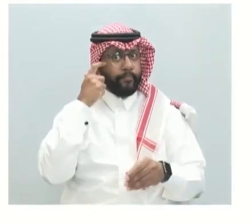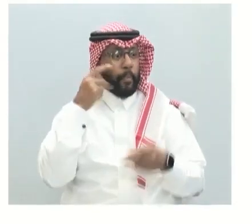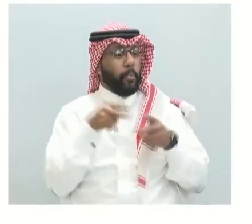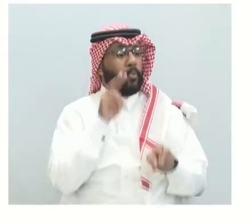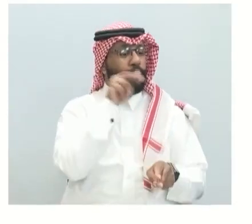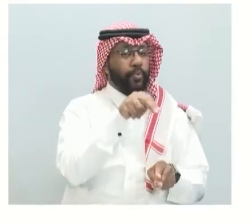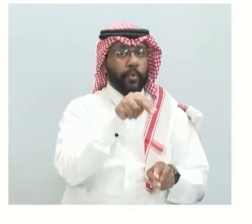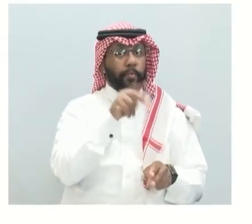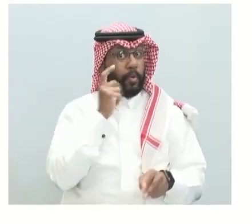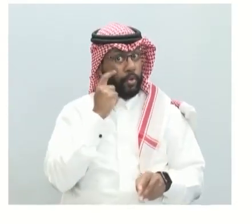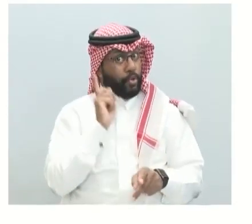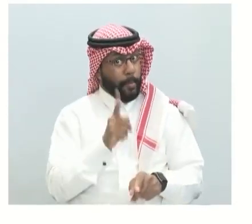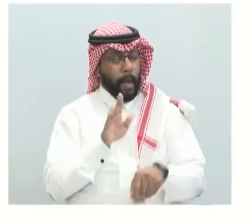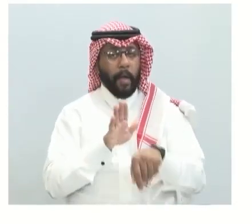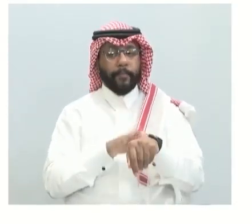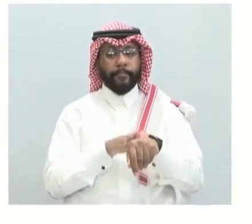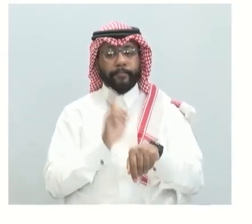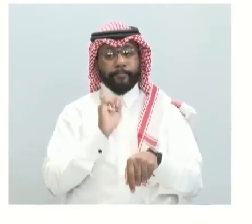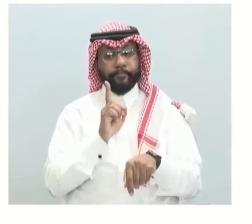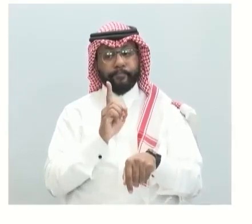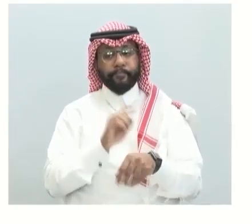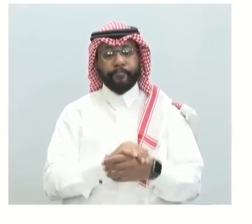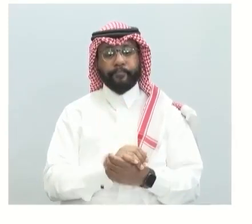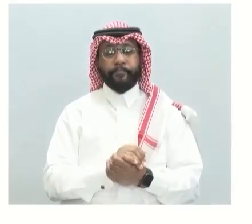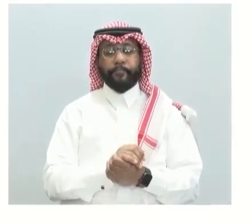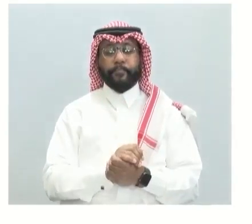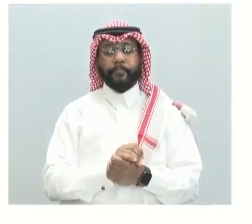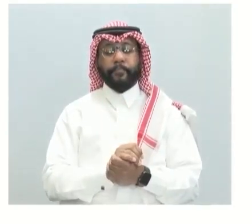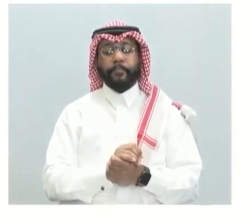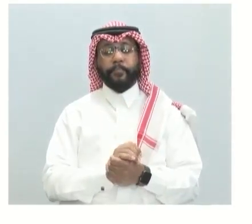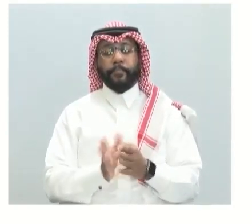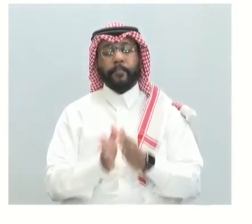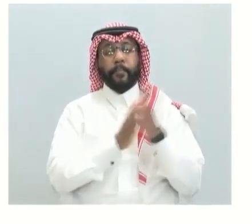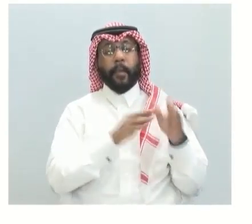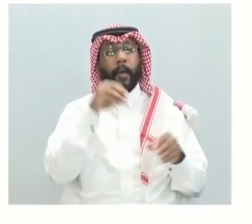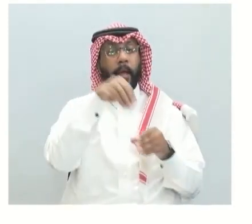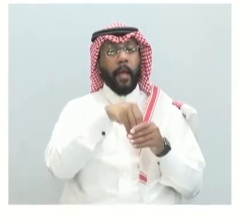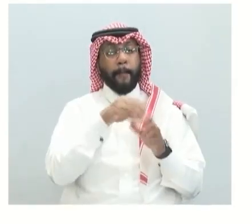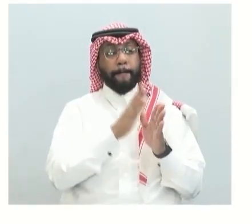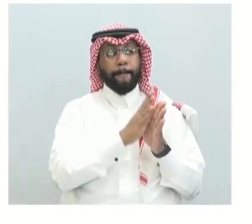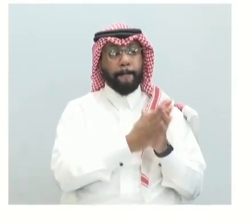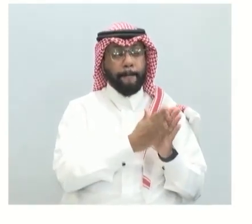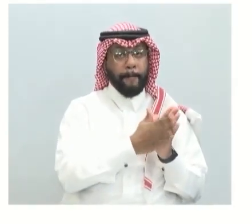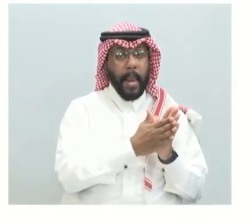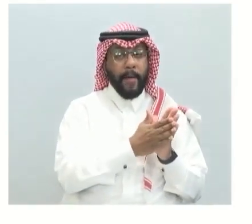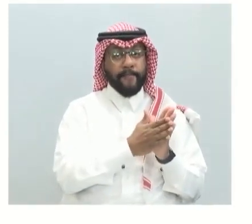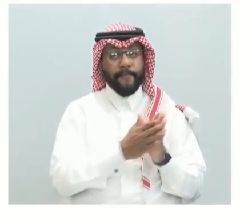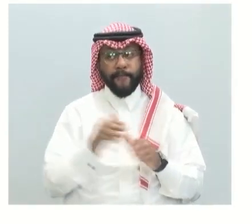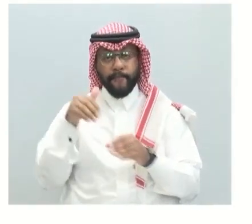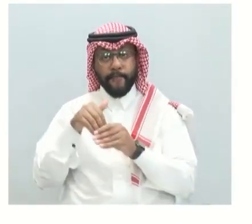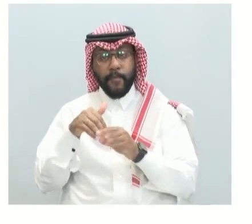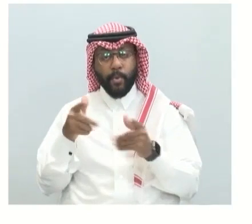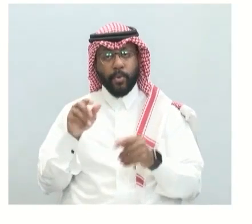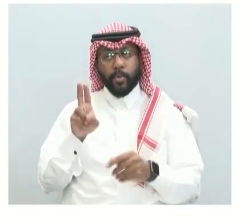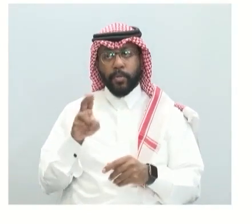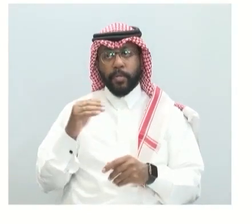الاطلاع على تلك المجلدات طيب اضافه الملفات على ماذا نحتاج لتخزينها